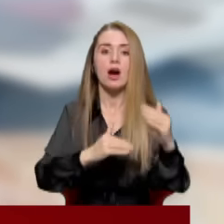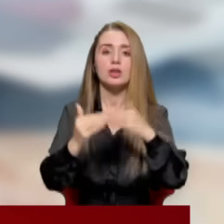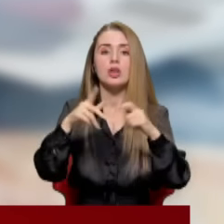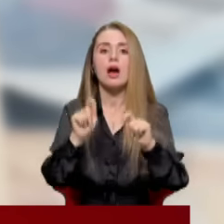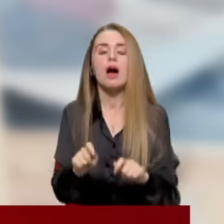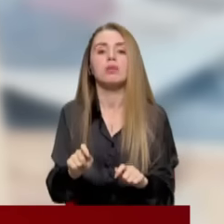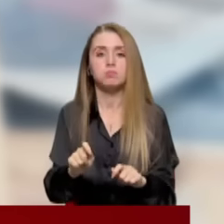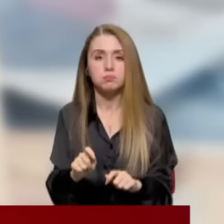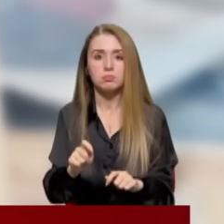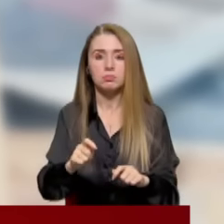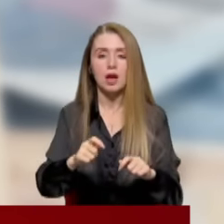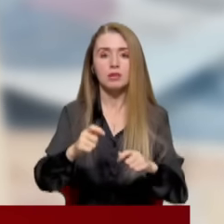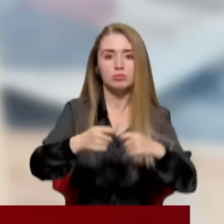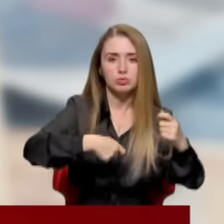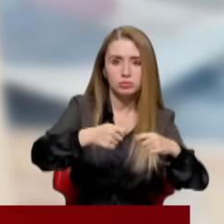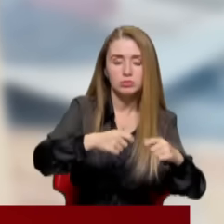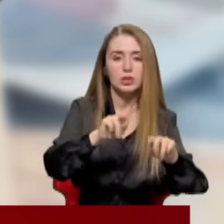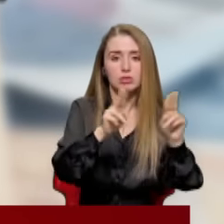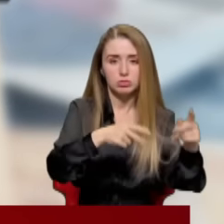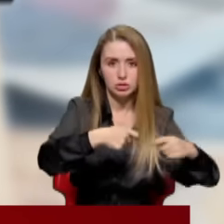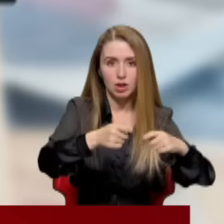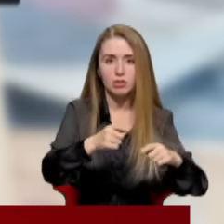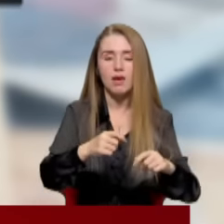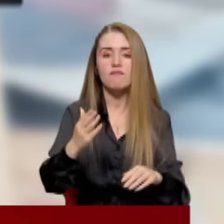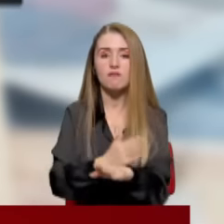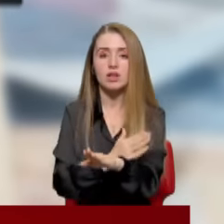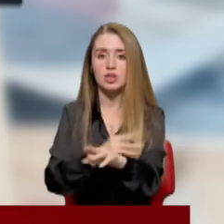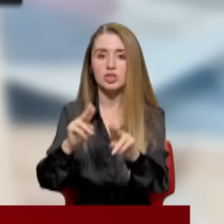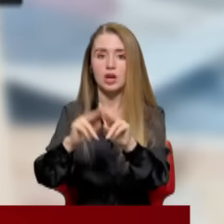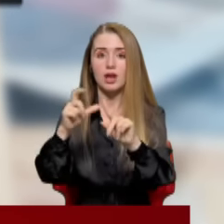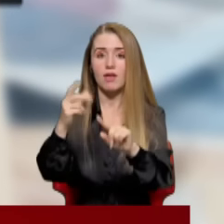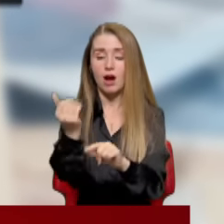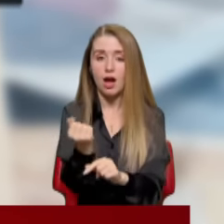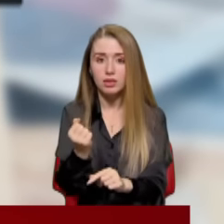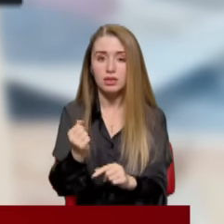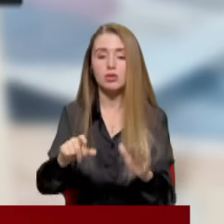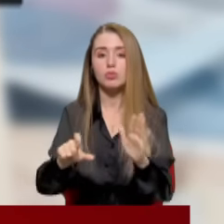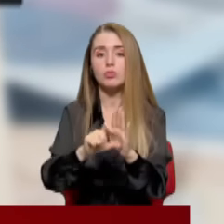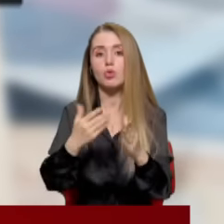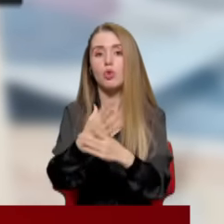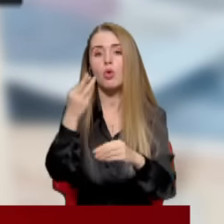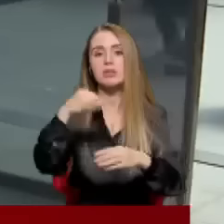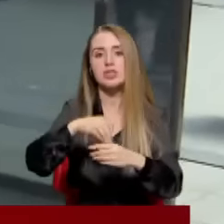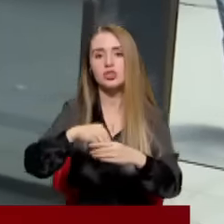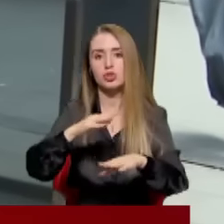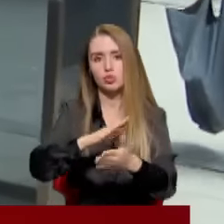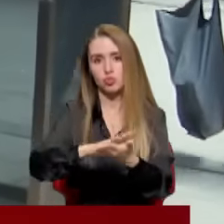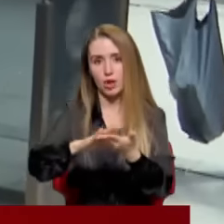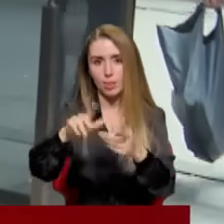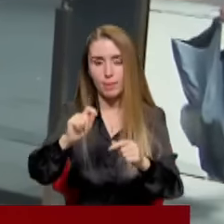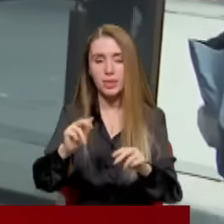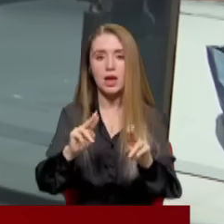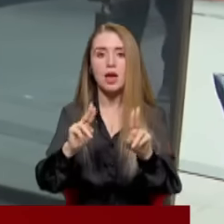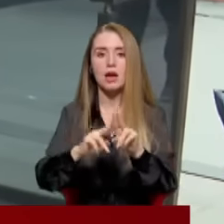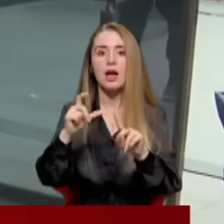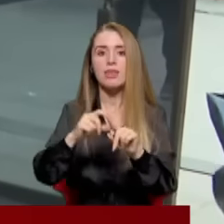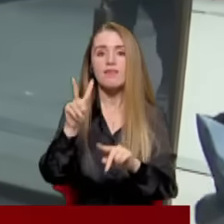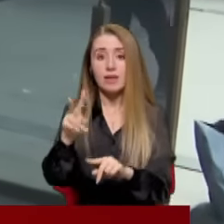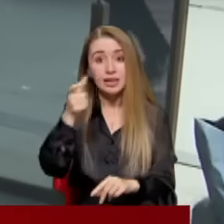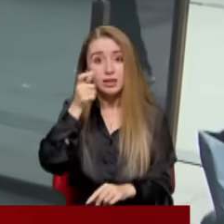yapılmadı. İşletmelerin vatandaştan aldığı KDV'nin doğru belgelendirilmesi için düzenleme yapıldı. KDV'ye dikkat ediyor musunuz?